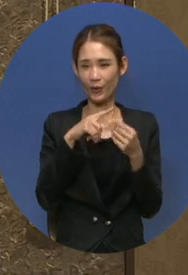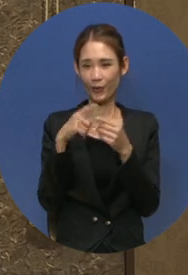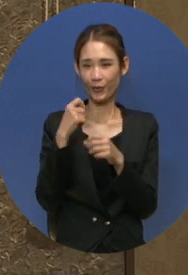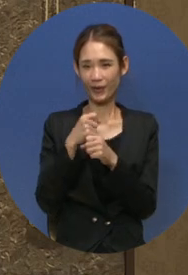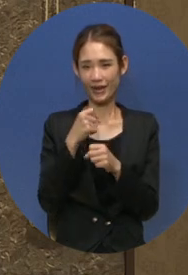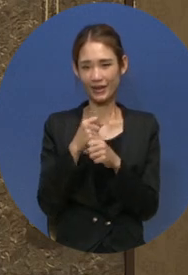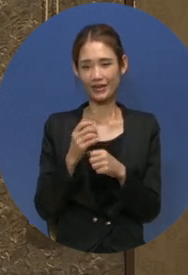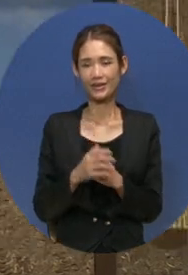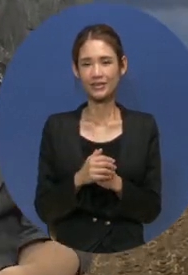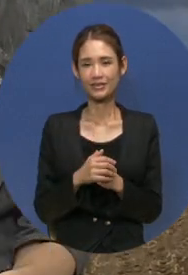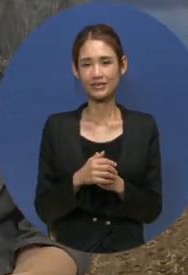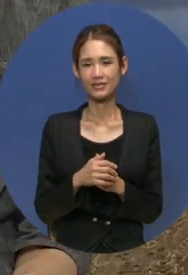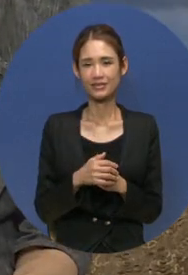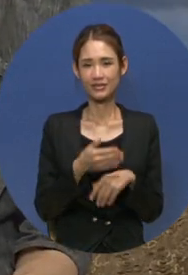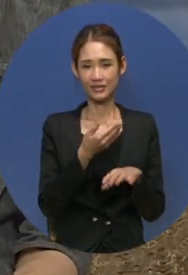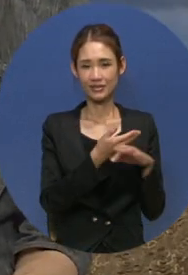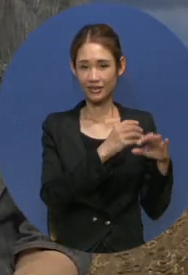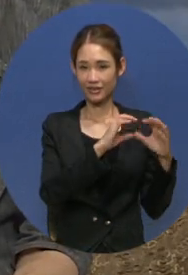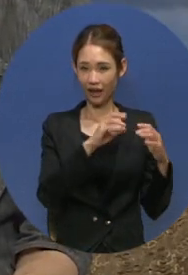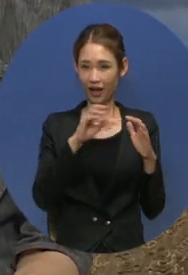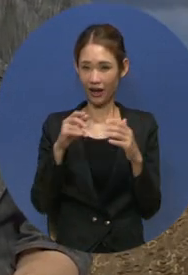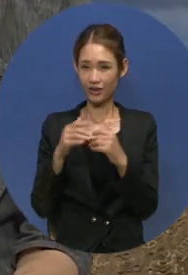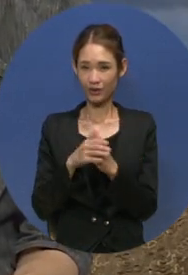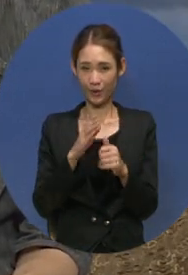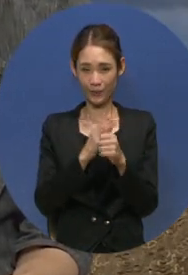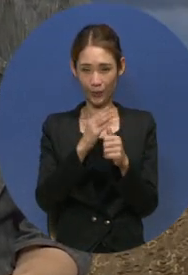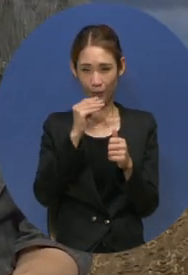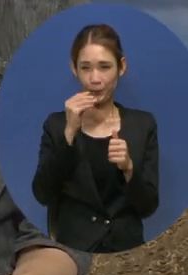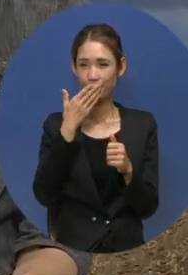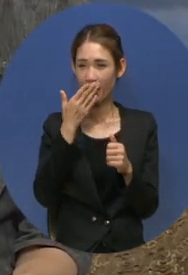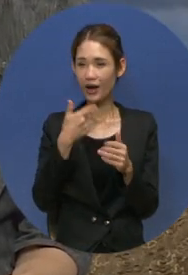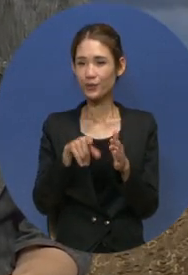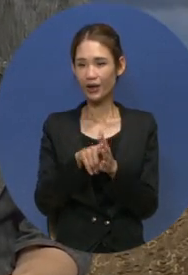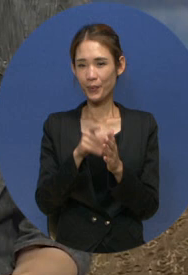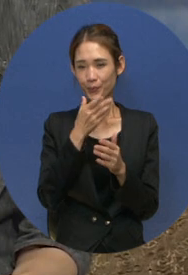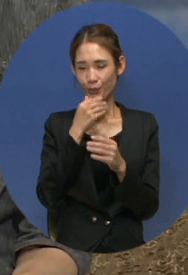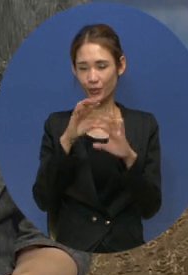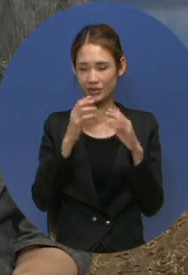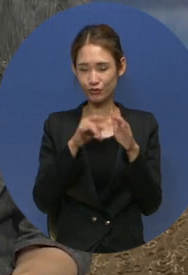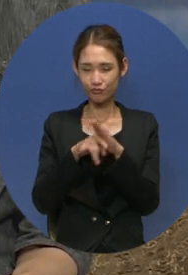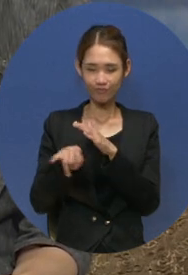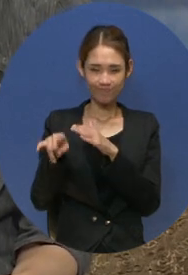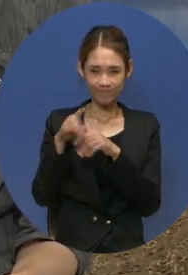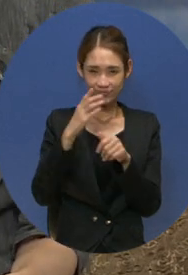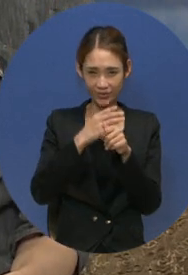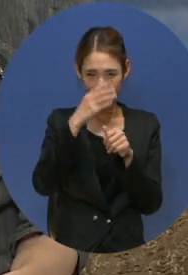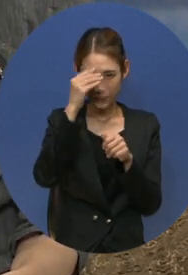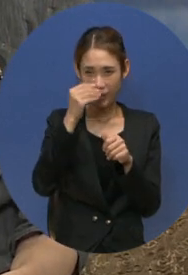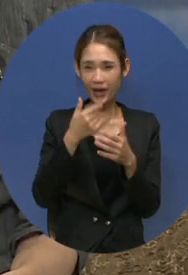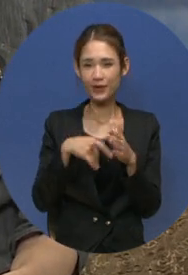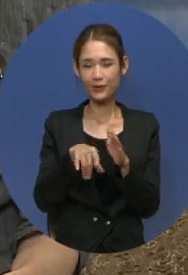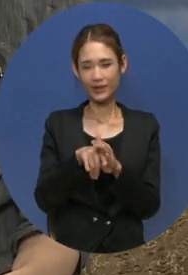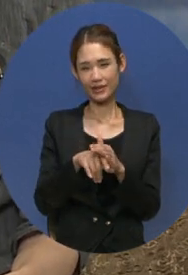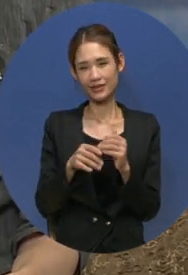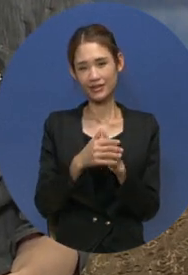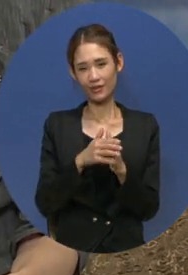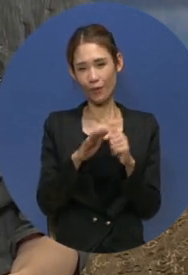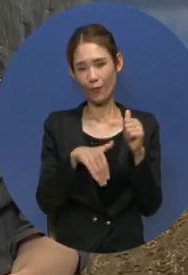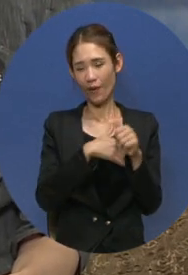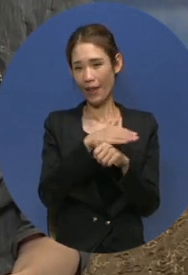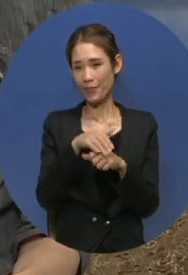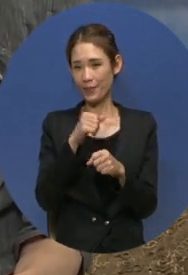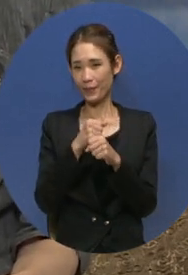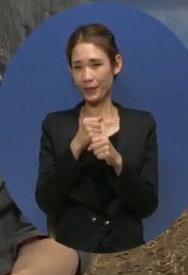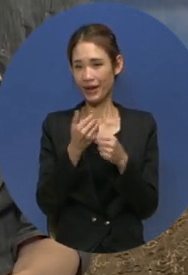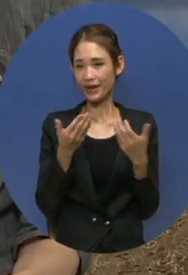만들어낸 겁니다. 그러니까 다른 나라에도 저희가 좀 모범이 될 수 있는 복지국가로서의 모범이 네. 될 수 있는 그런 환경을